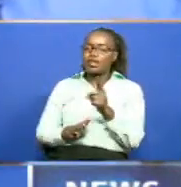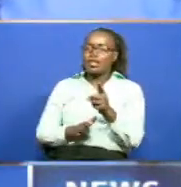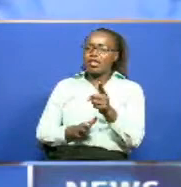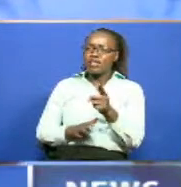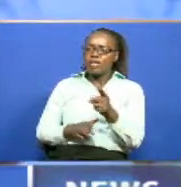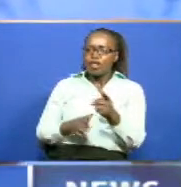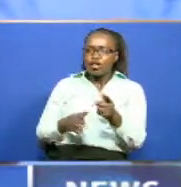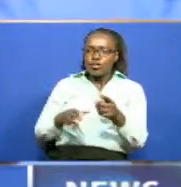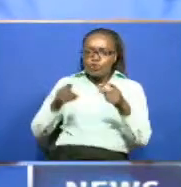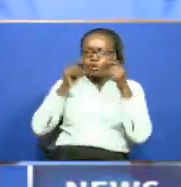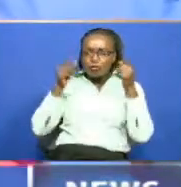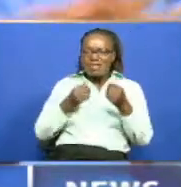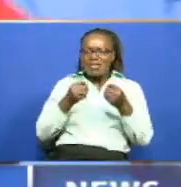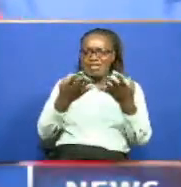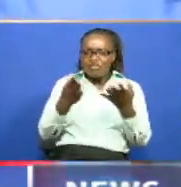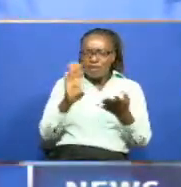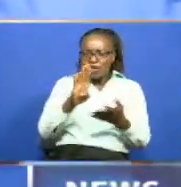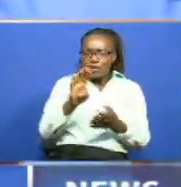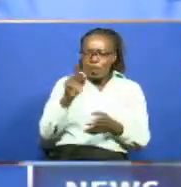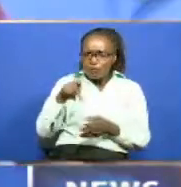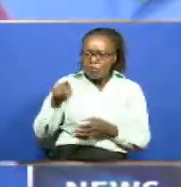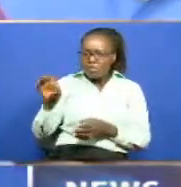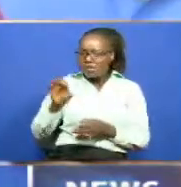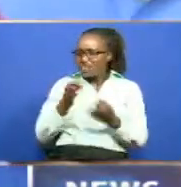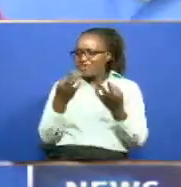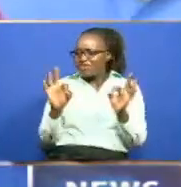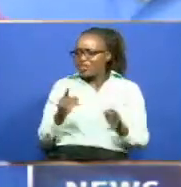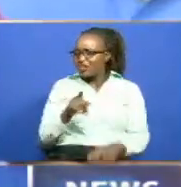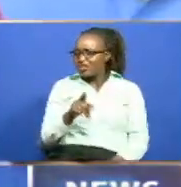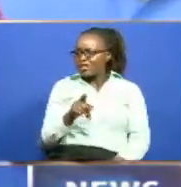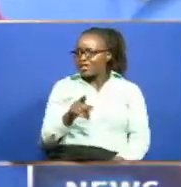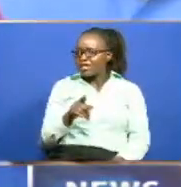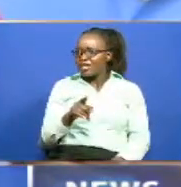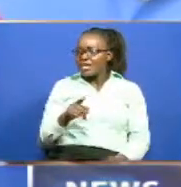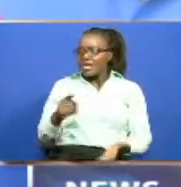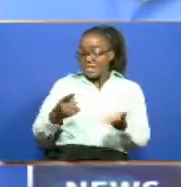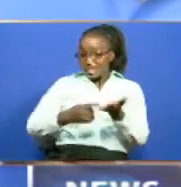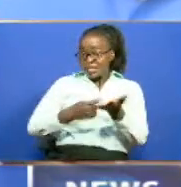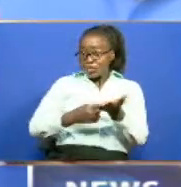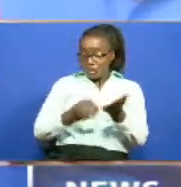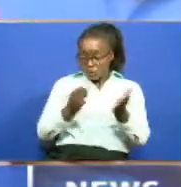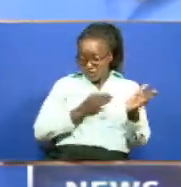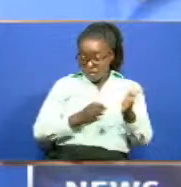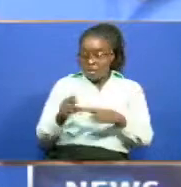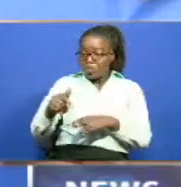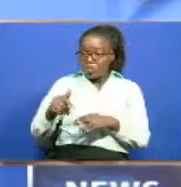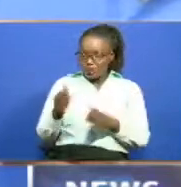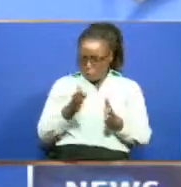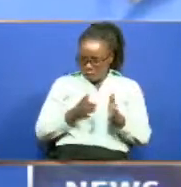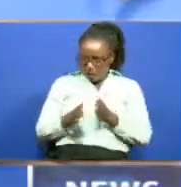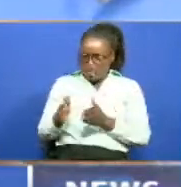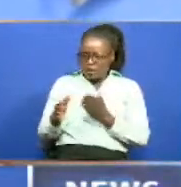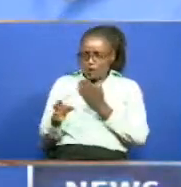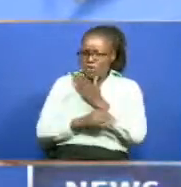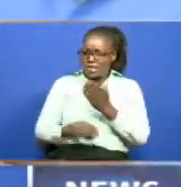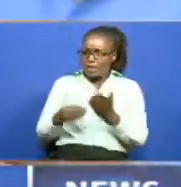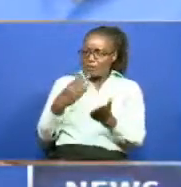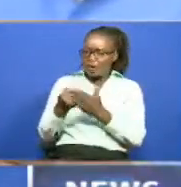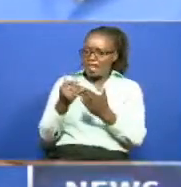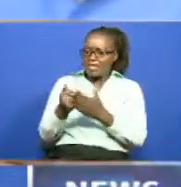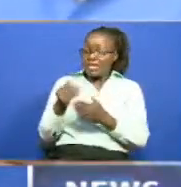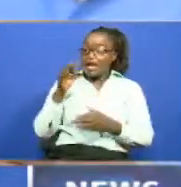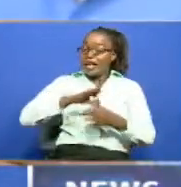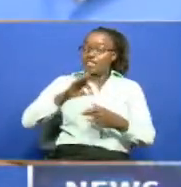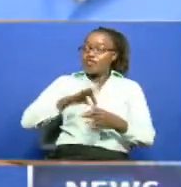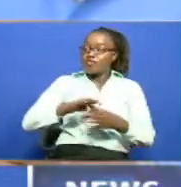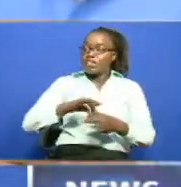mlinunuliwa mask sama kupewa PPE za anything huko. Hao wazungu wamekuja hapa kujipanga, kuiba pesa na kuiba kura. Sisi